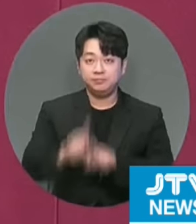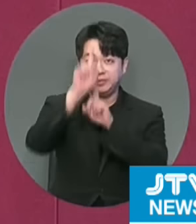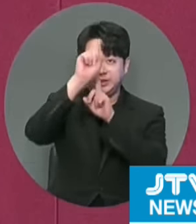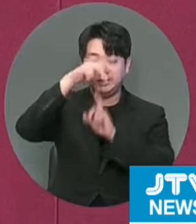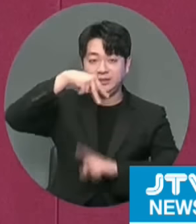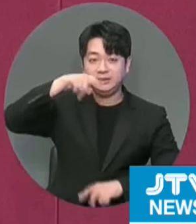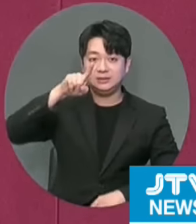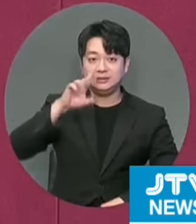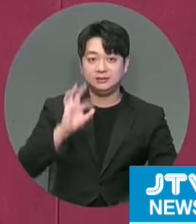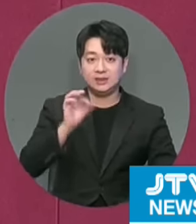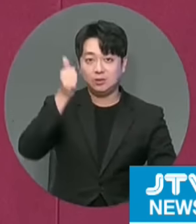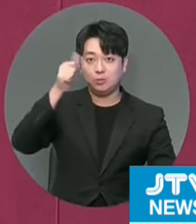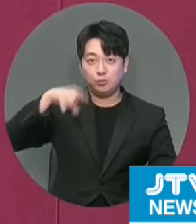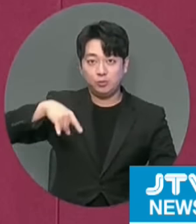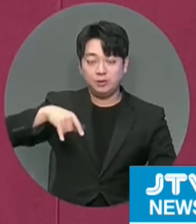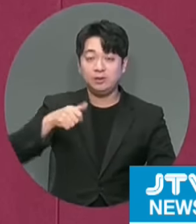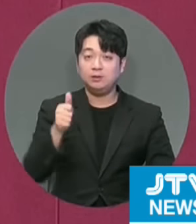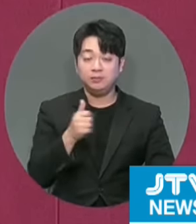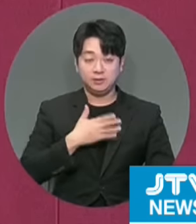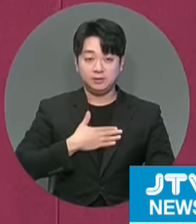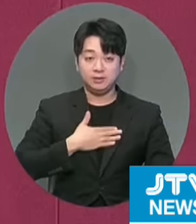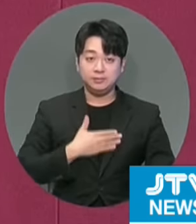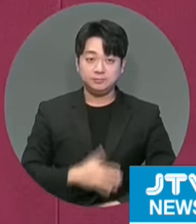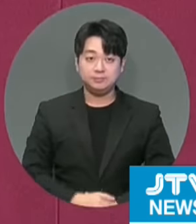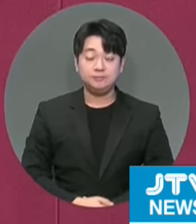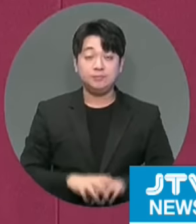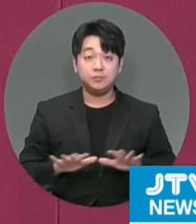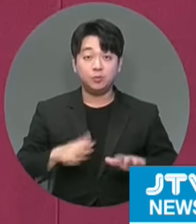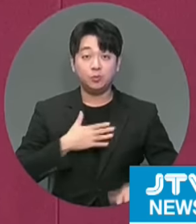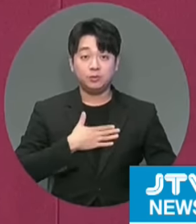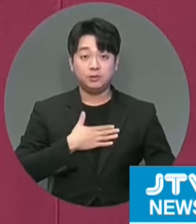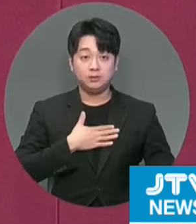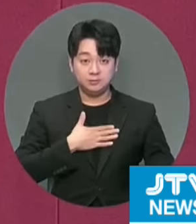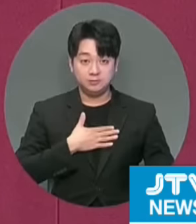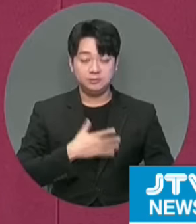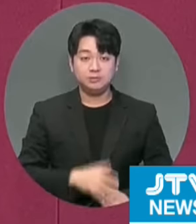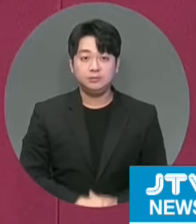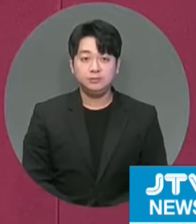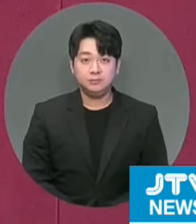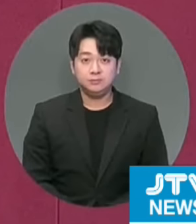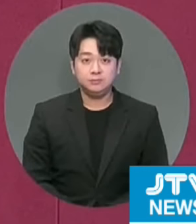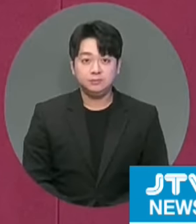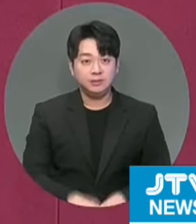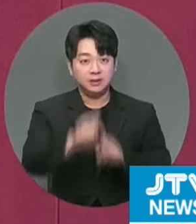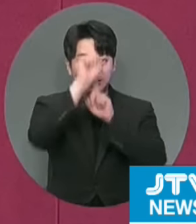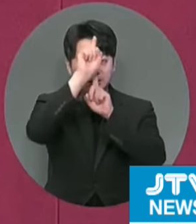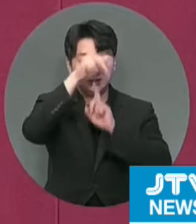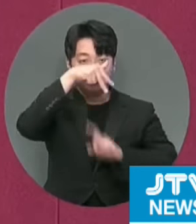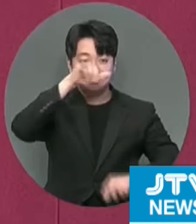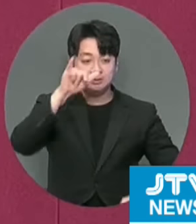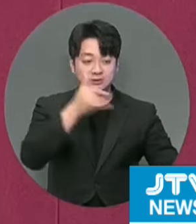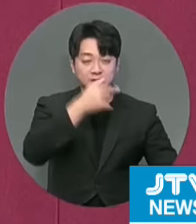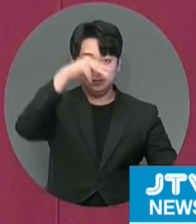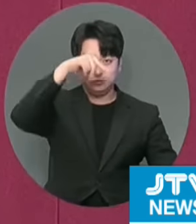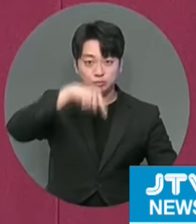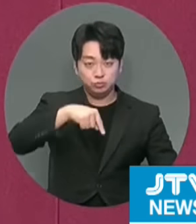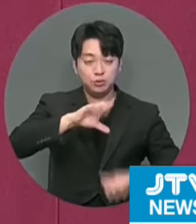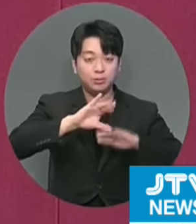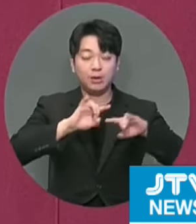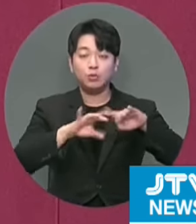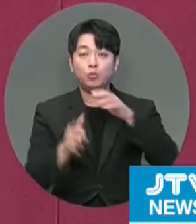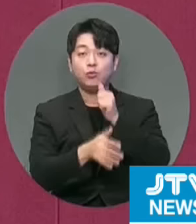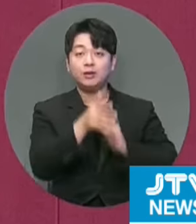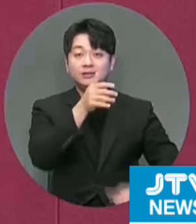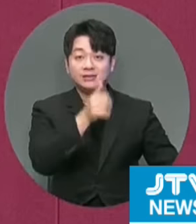이상희 의원입니다. 저는 오늘 본회의에 상정된 이진숙 방통위원장의